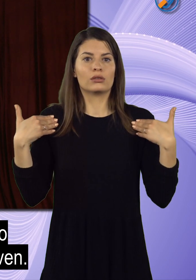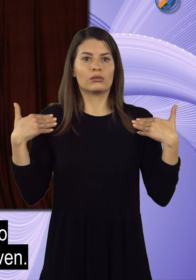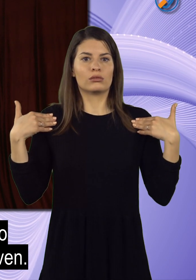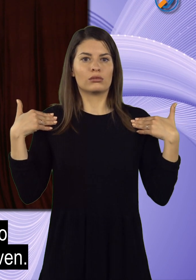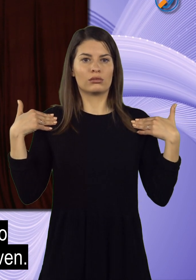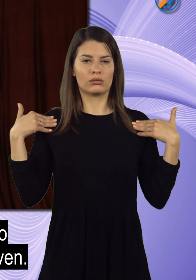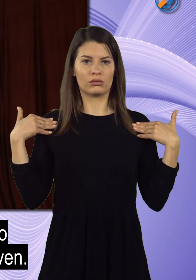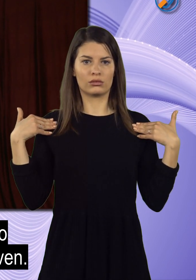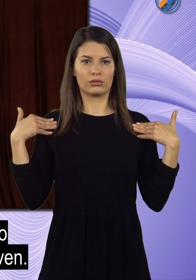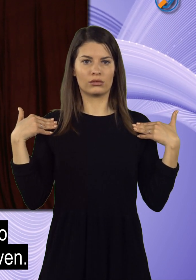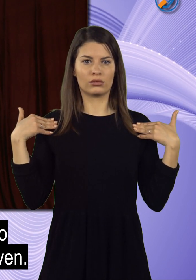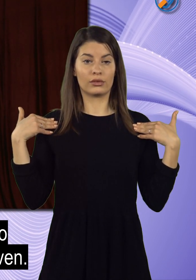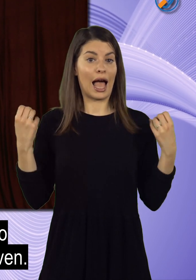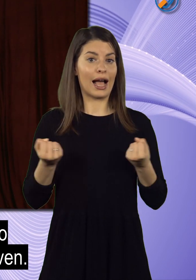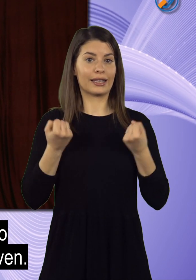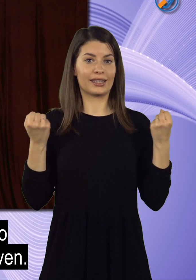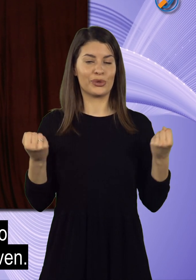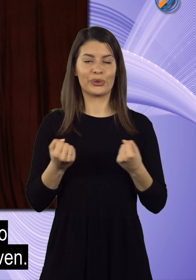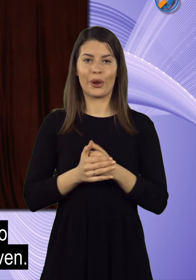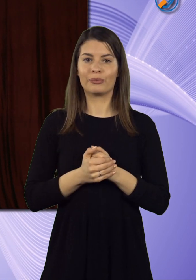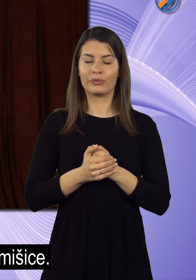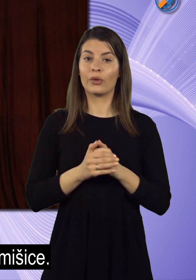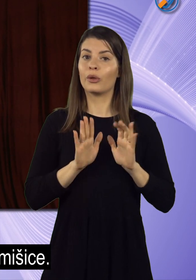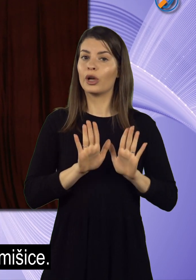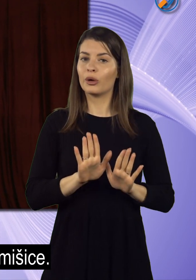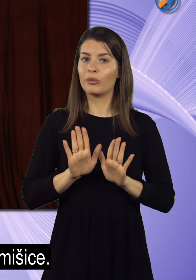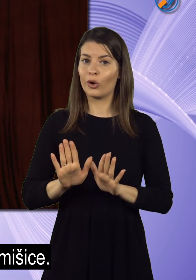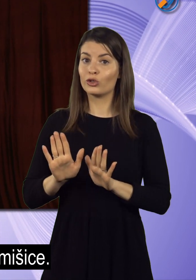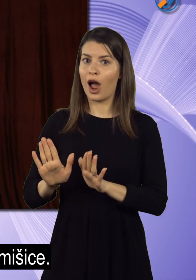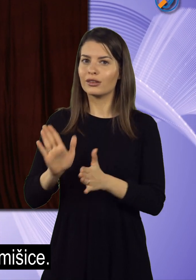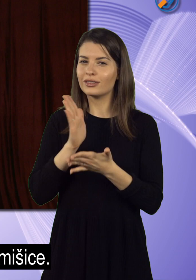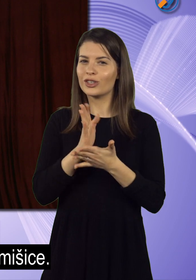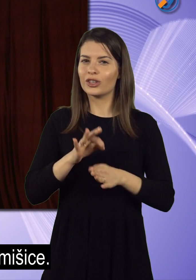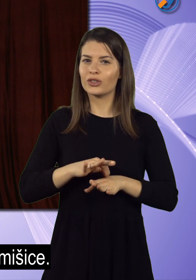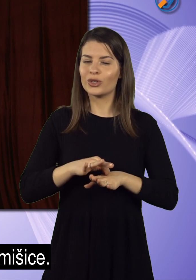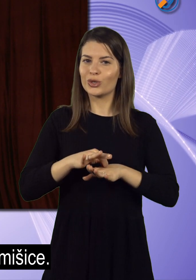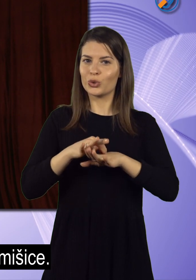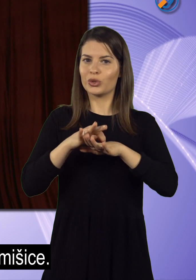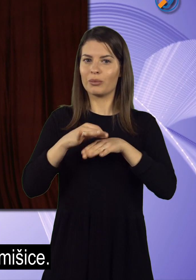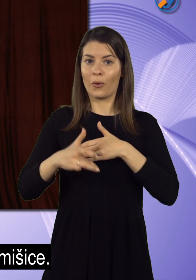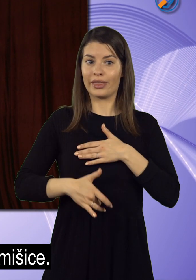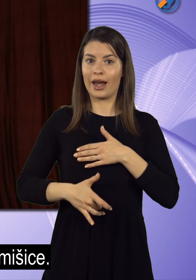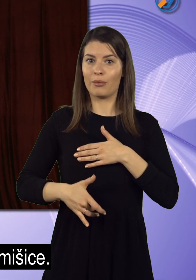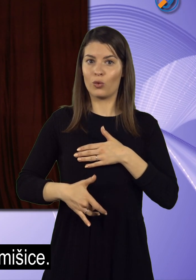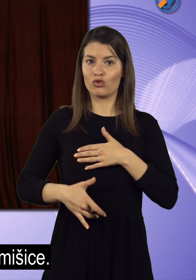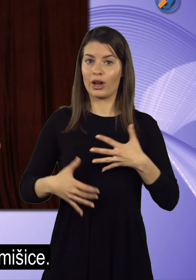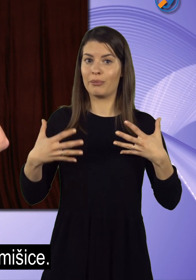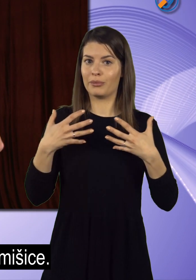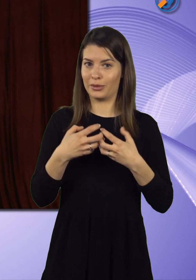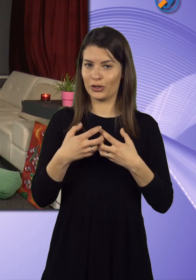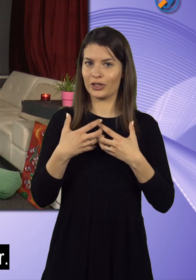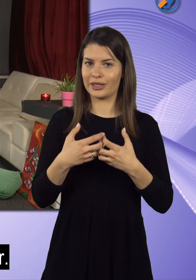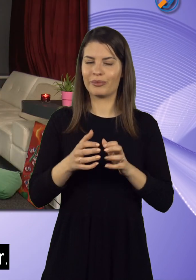držo, kjer imamo ramenski obroč aktiven. Malo počasi boste že začutili svoje trebušne